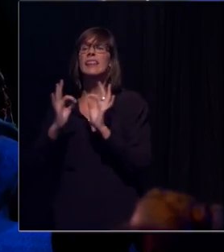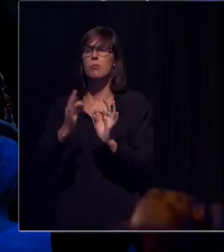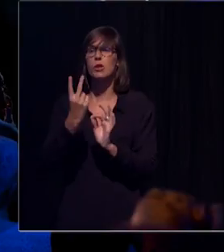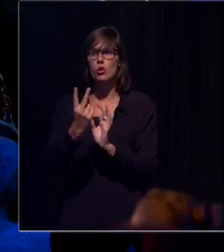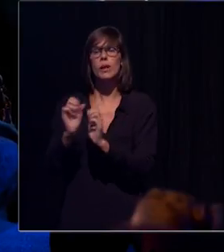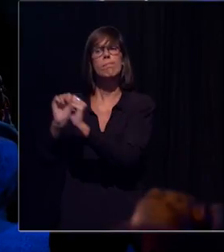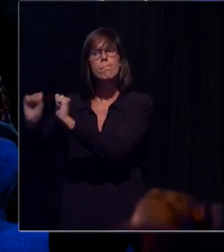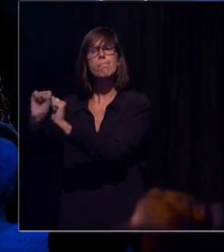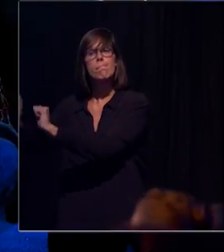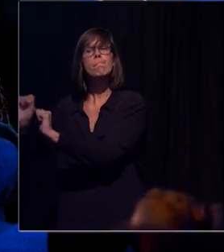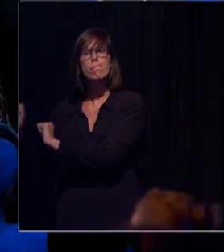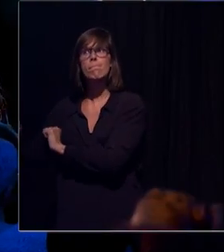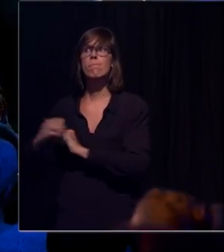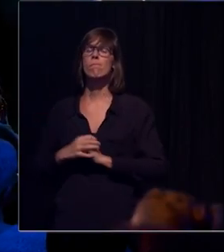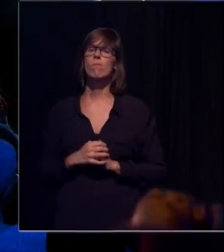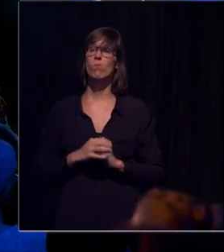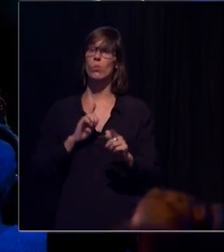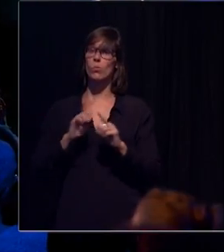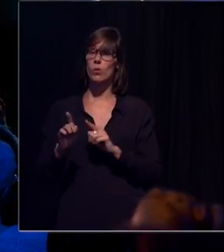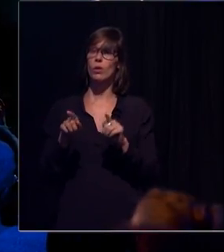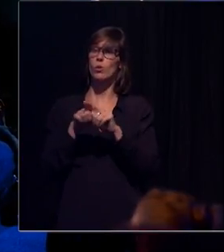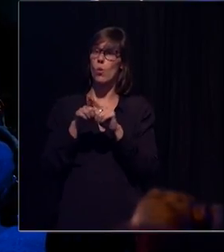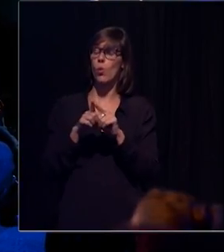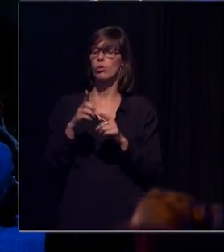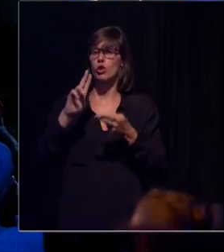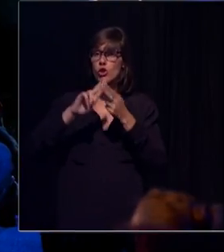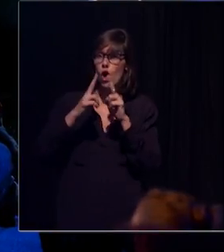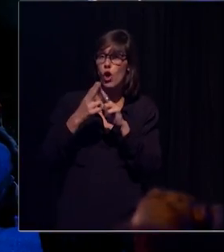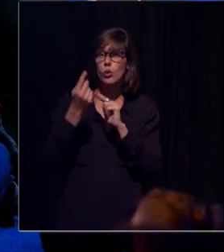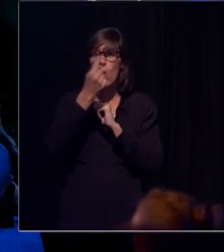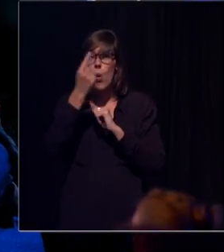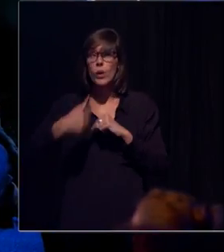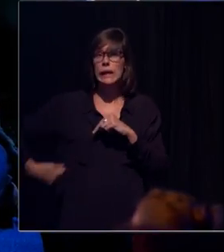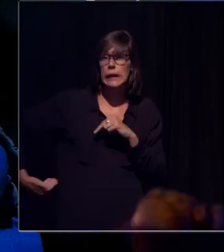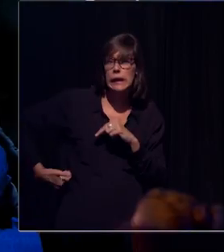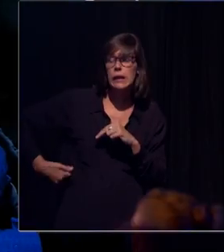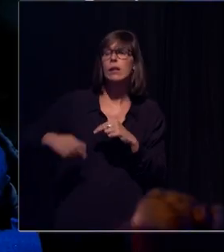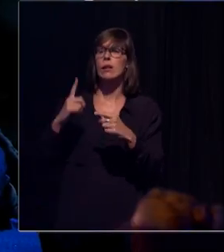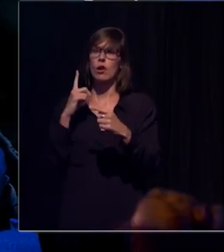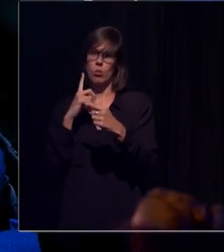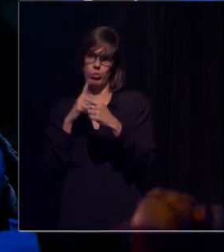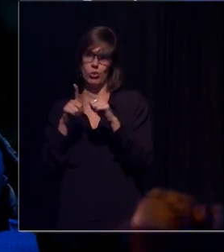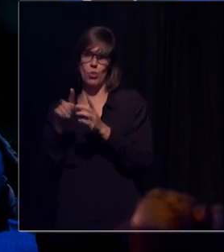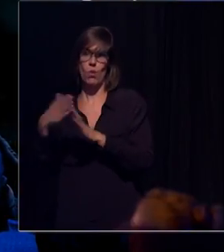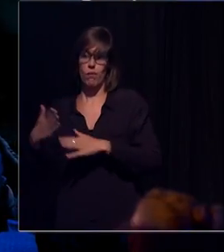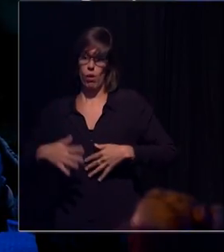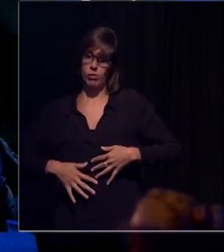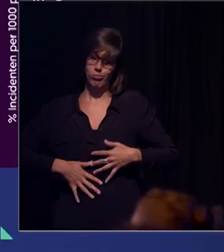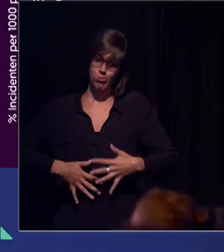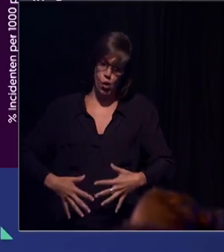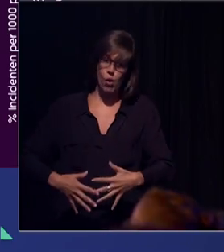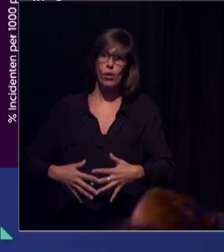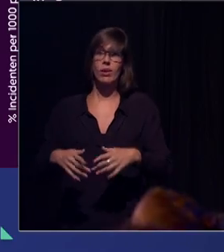tegen te houden. Zowel de verwikkelingen van de suiker zelf, de ogen, de nieren enzovoorts, als de verwikkelingen van die dikke buik, namelijk